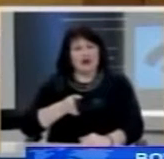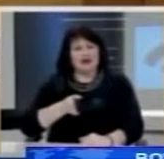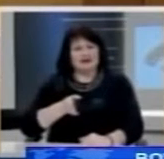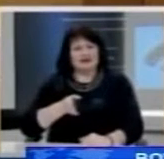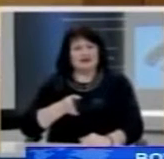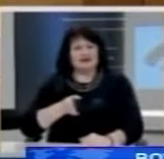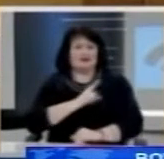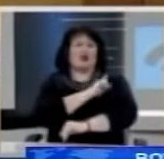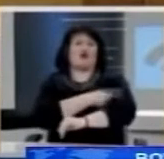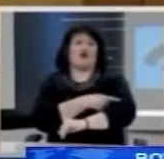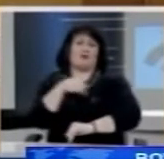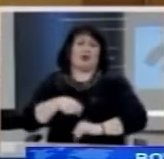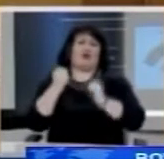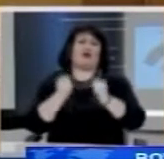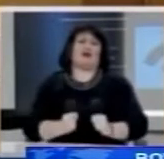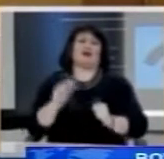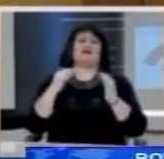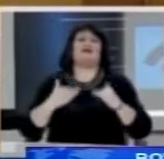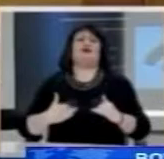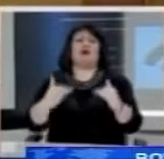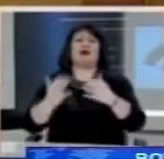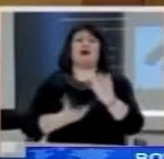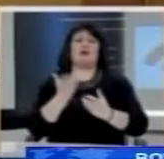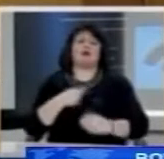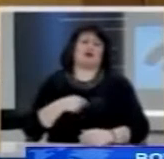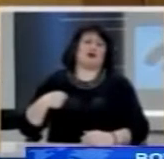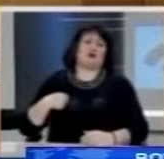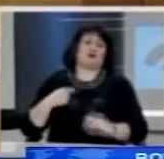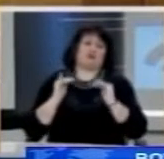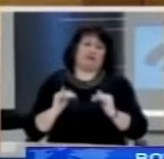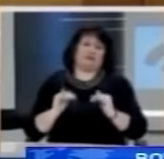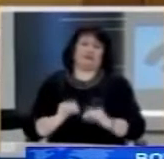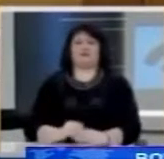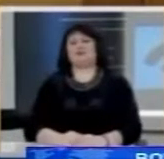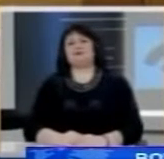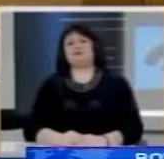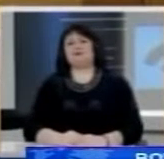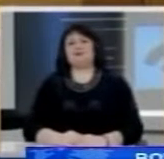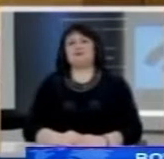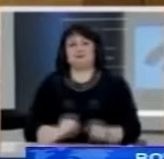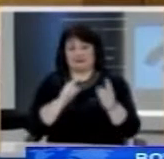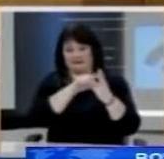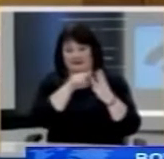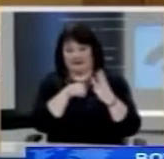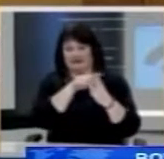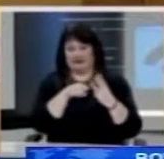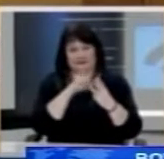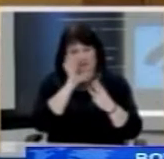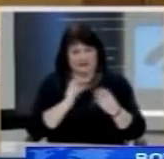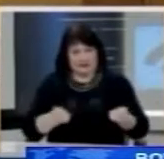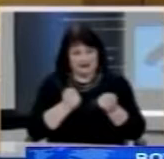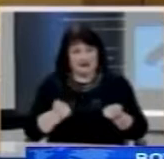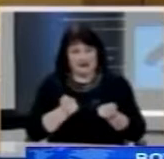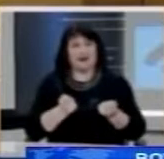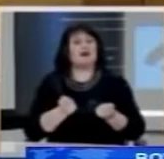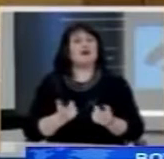διατηρήσει και τα προνόμια του ο αρχηγός του. Για να πραγματοποιηθούν και οι 3